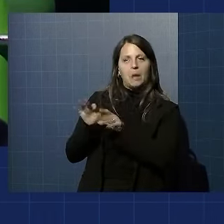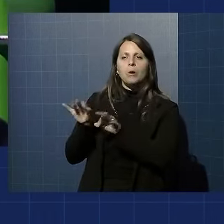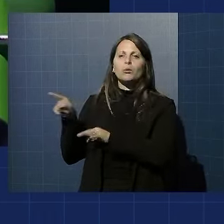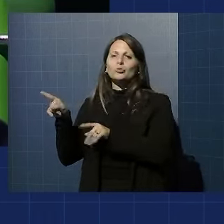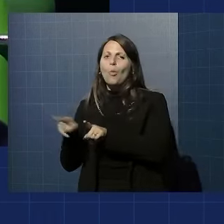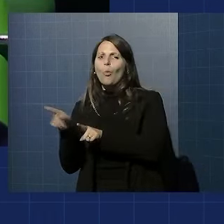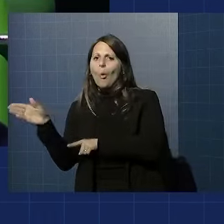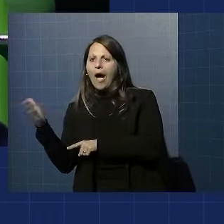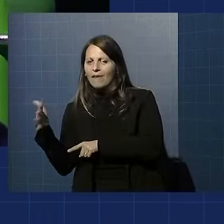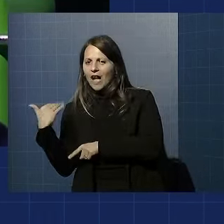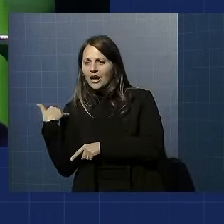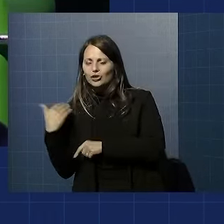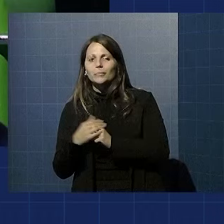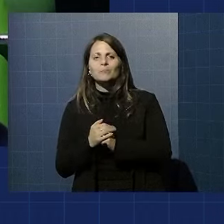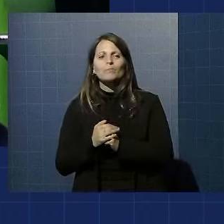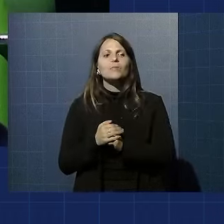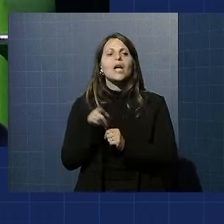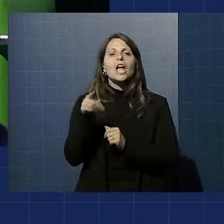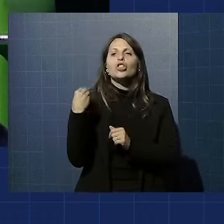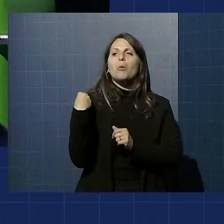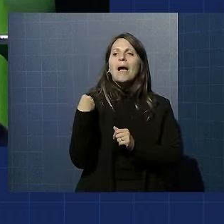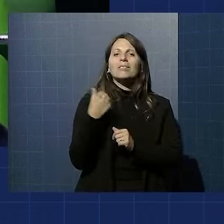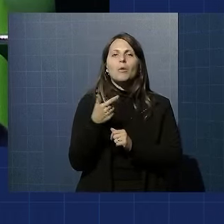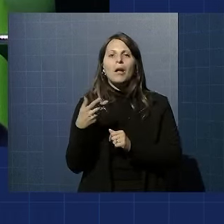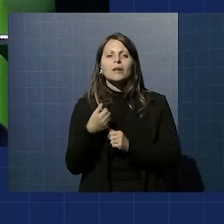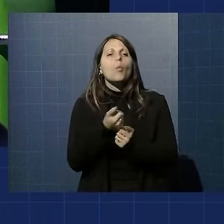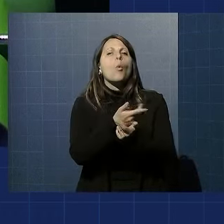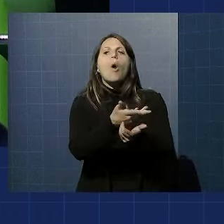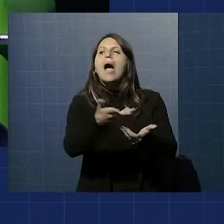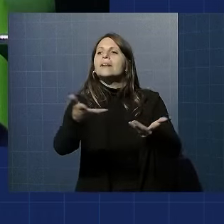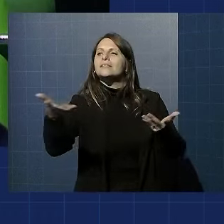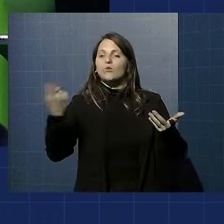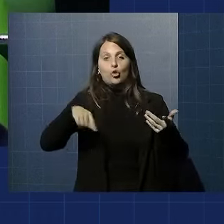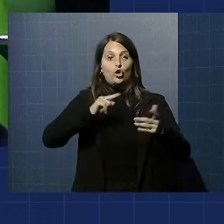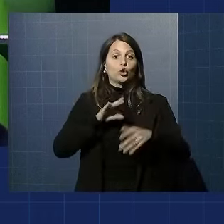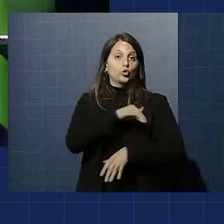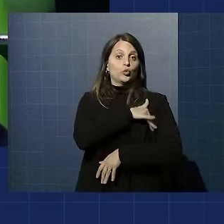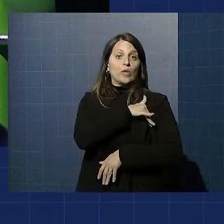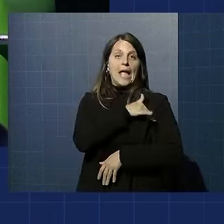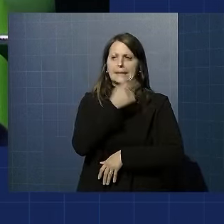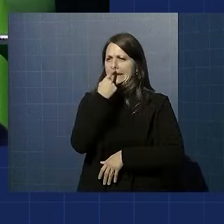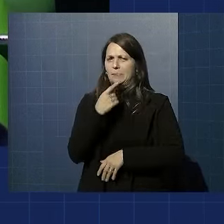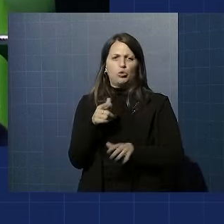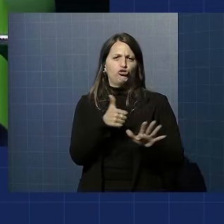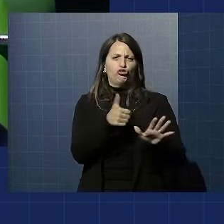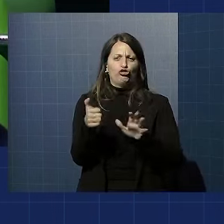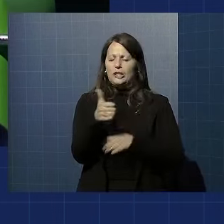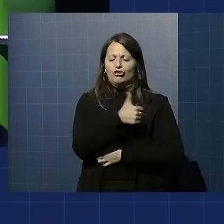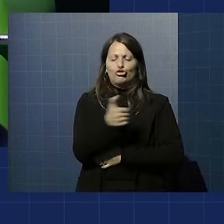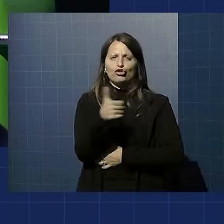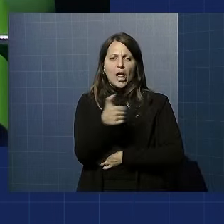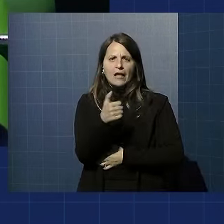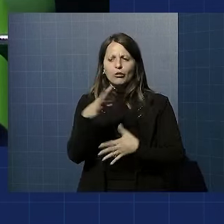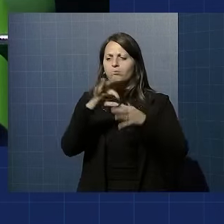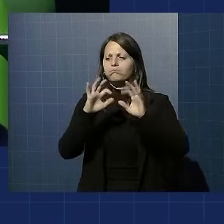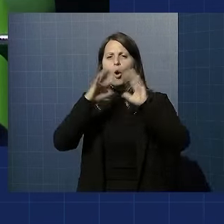più precisa, ci chiesero quanti di voi, eravamo circa 100 studenti provenienti da tutto il mondo, ci dissero quanti